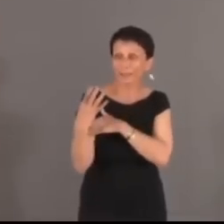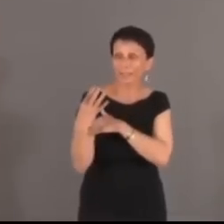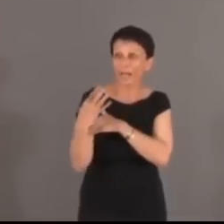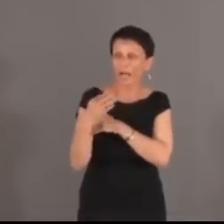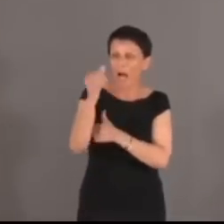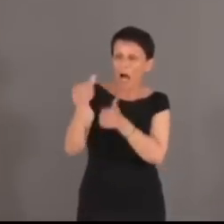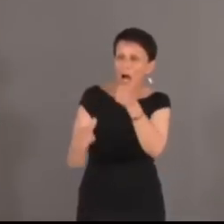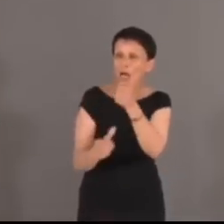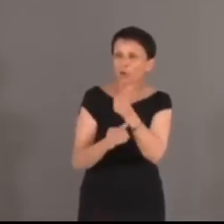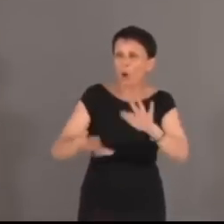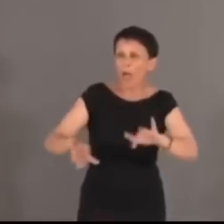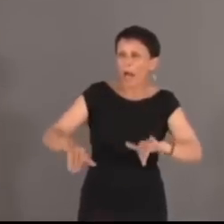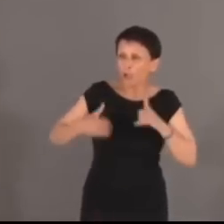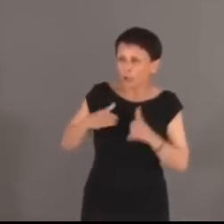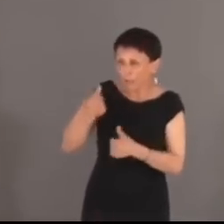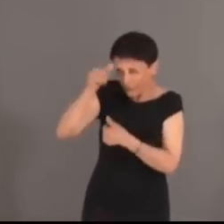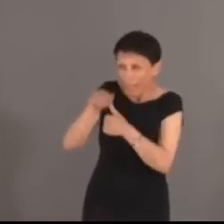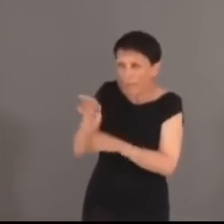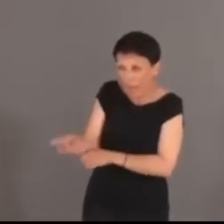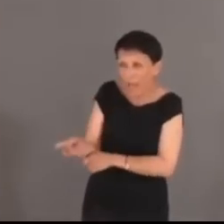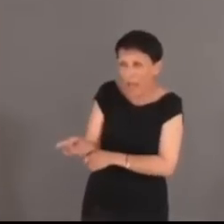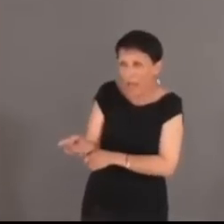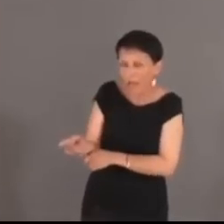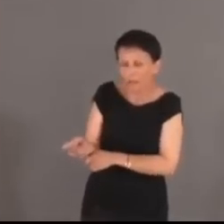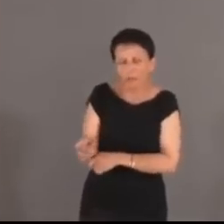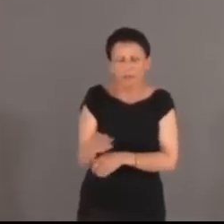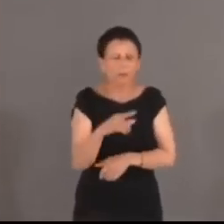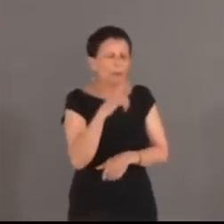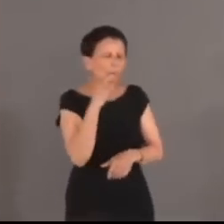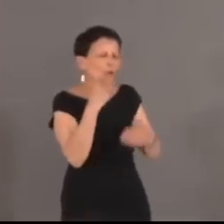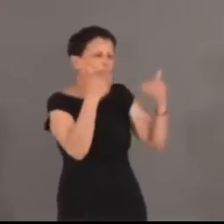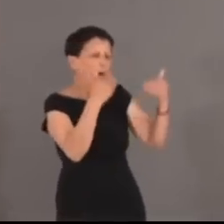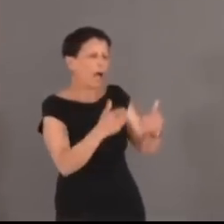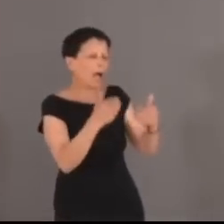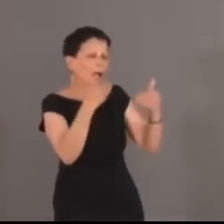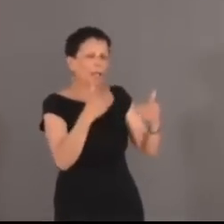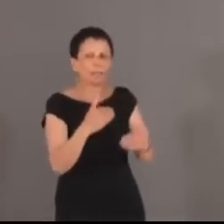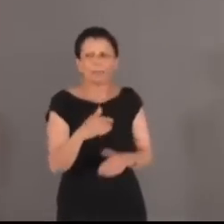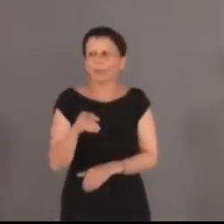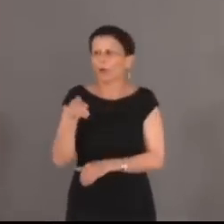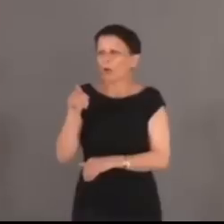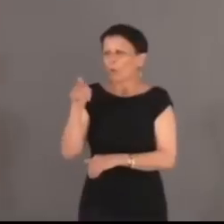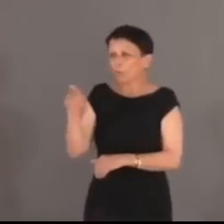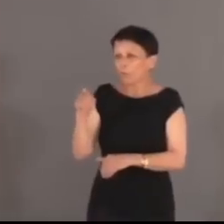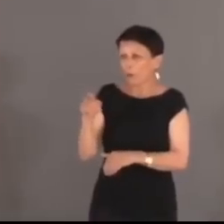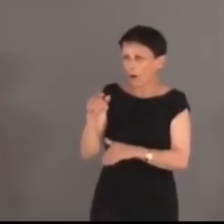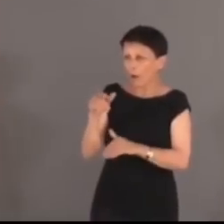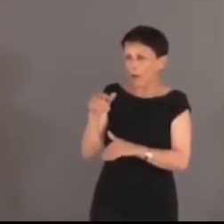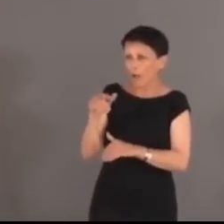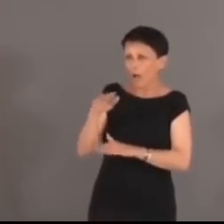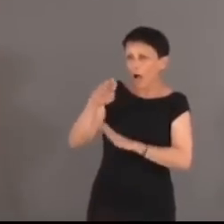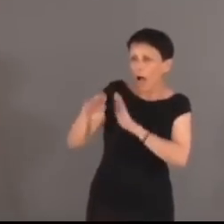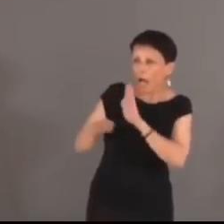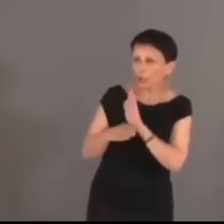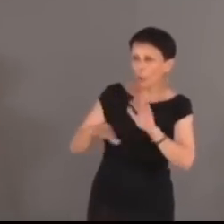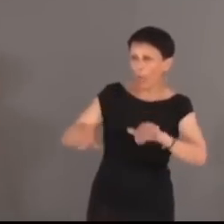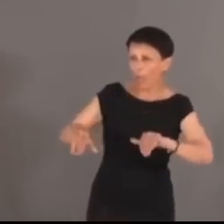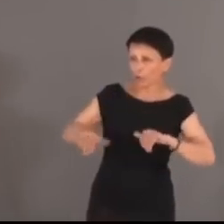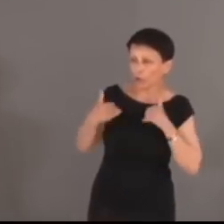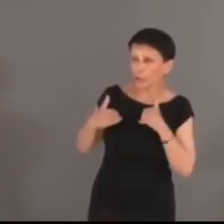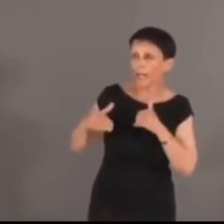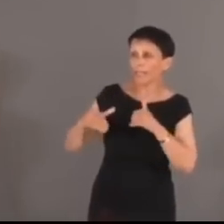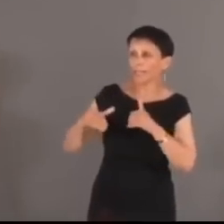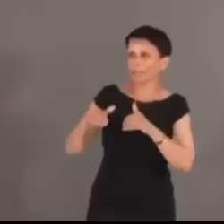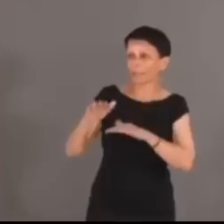jeunesse. Bon, allez. À la jeunesse. Je vous remercie. J'ai été jeune, oui. À la jeunesse. Vous avez été adjoint des maires des 13e